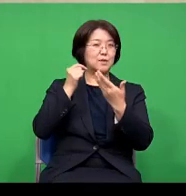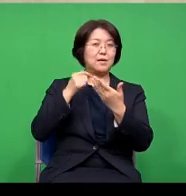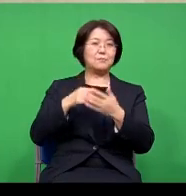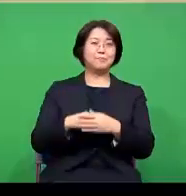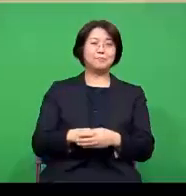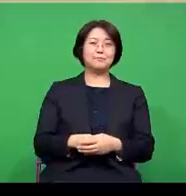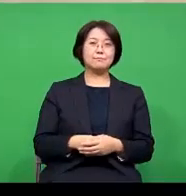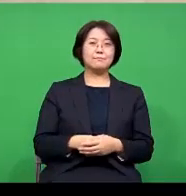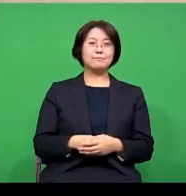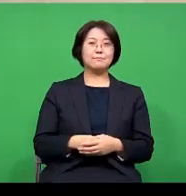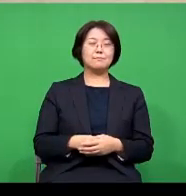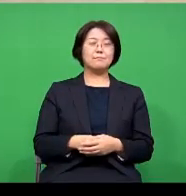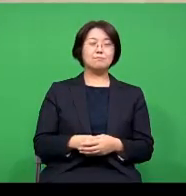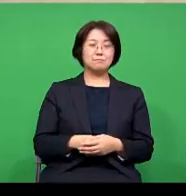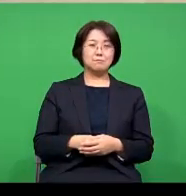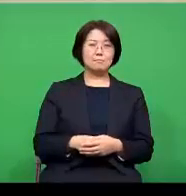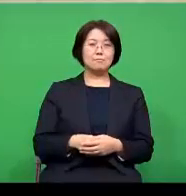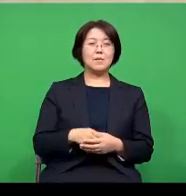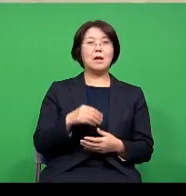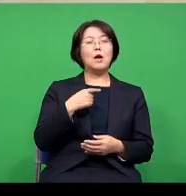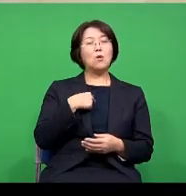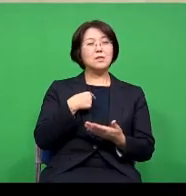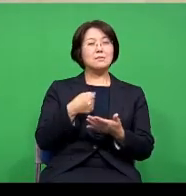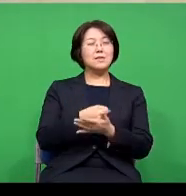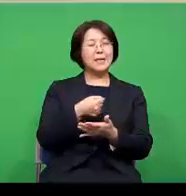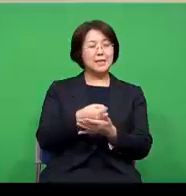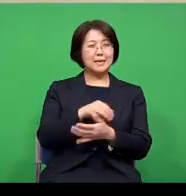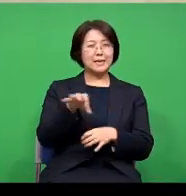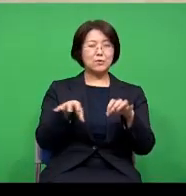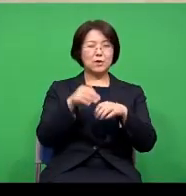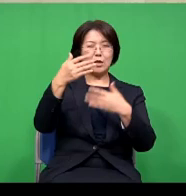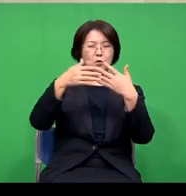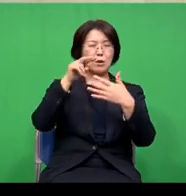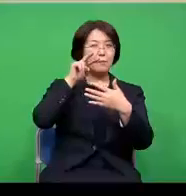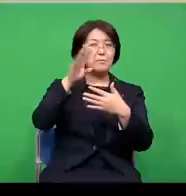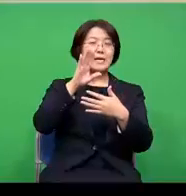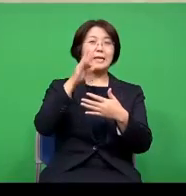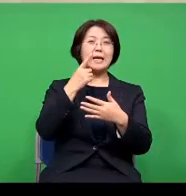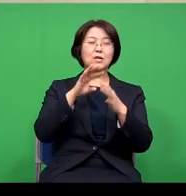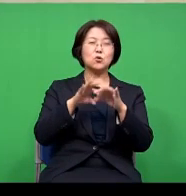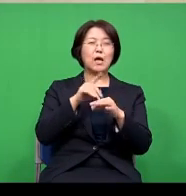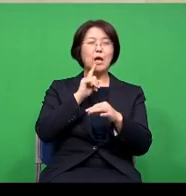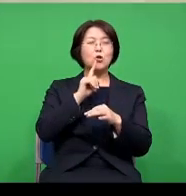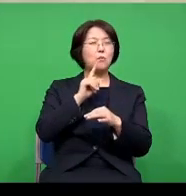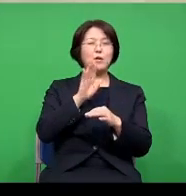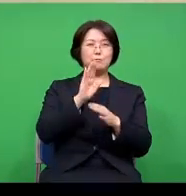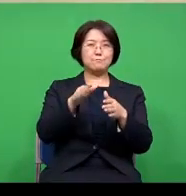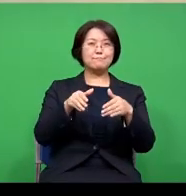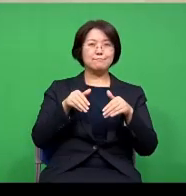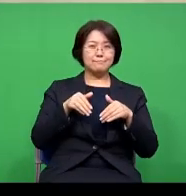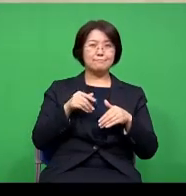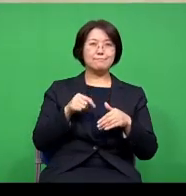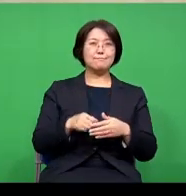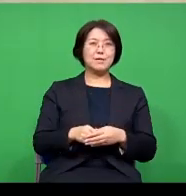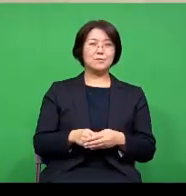願えればと思うんですけれども。 私はその動画、残念ながら忙しくて拝見してませんので、コメントは差し控えたいと